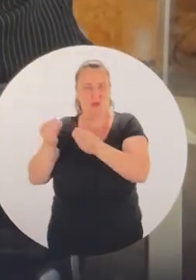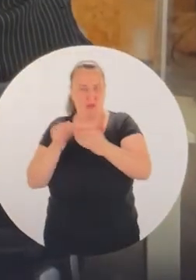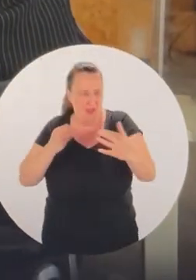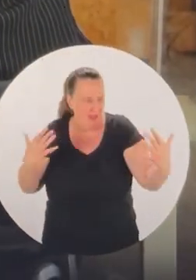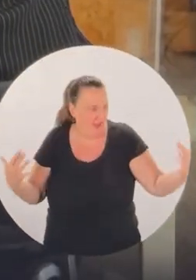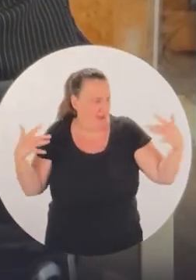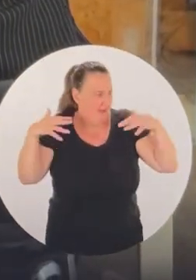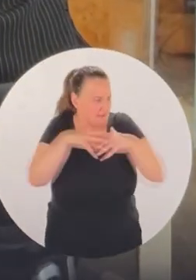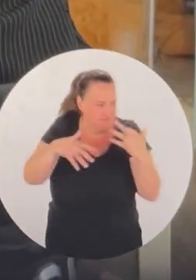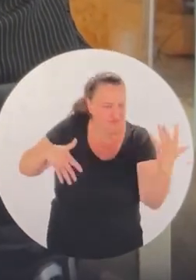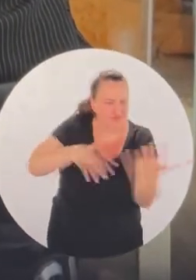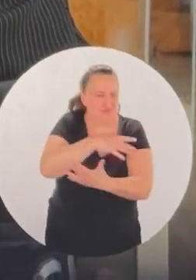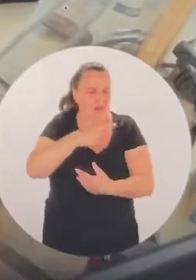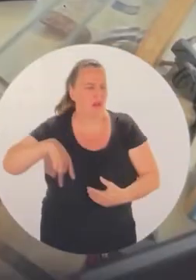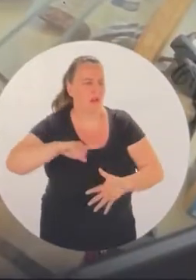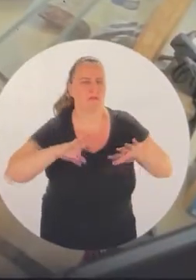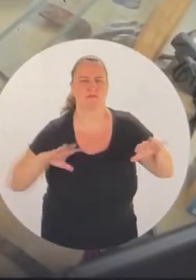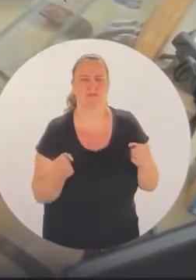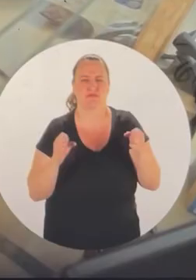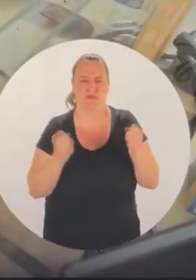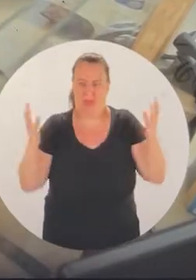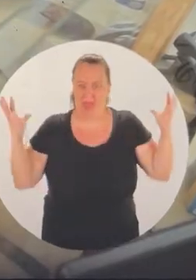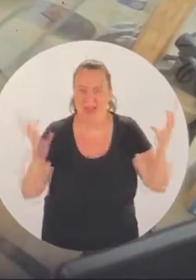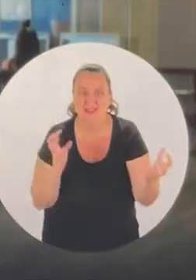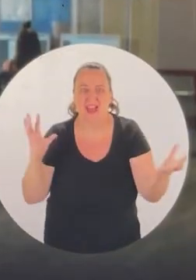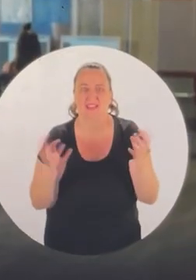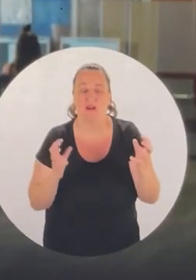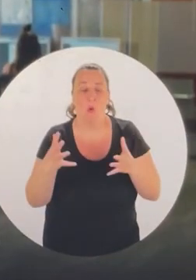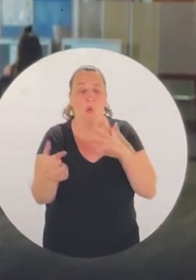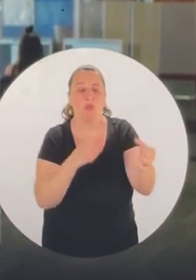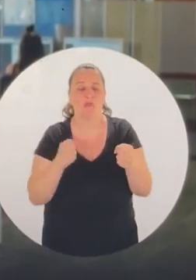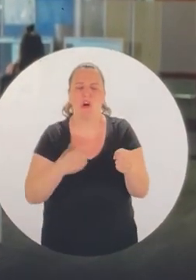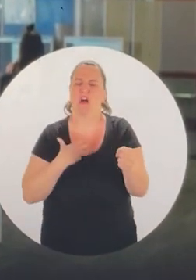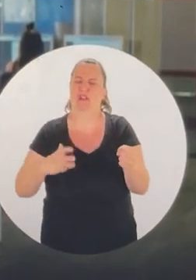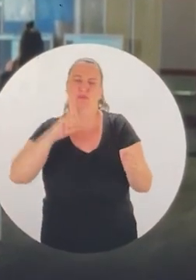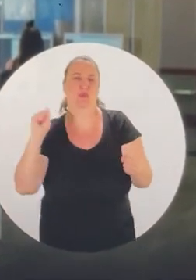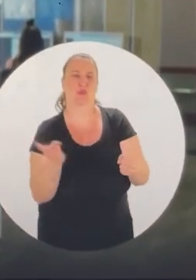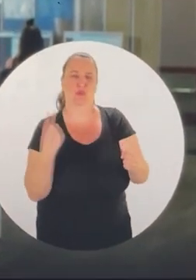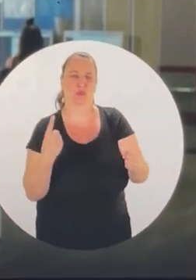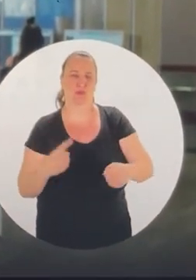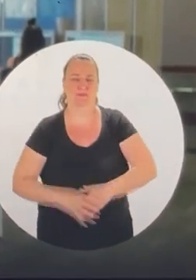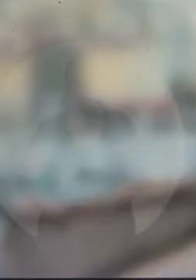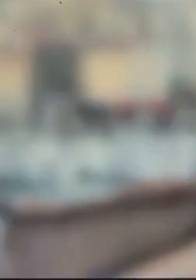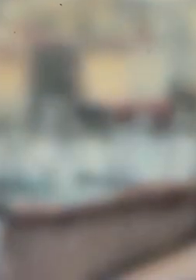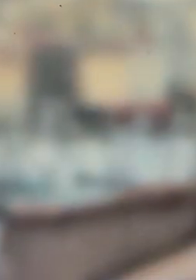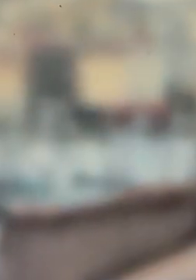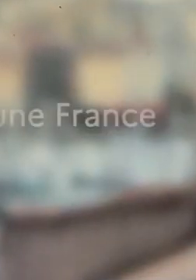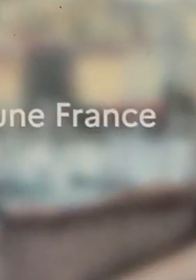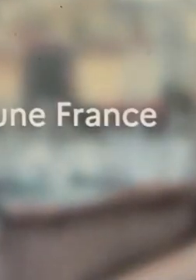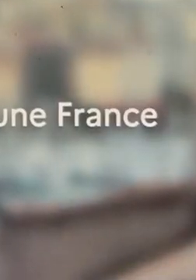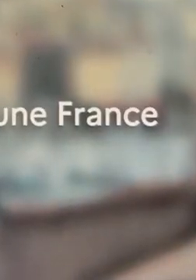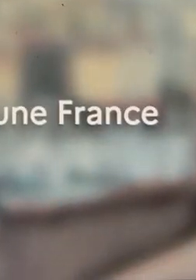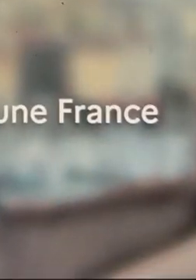d'être encore plus inclusif et nous a permis d'attirer de nouveaux talents. Nous pensons que ce recrutement est enrichissant pour tous.